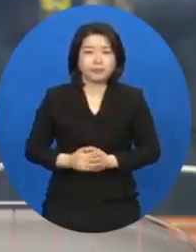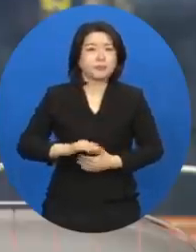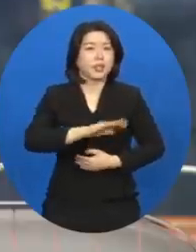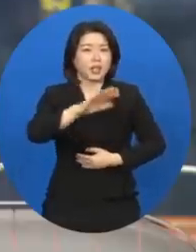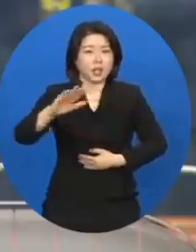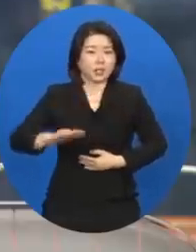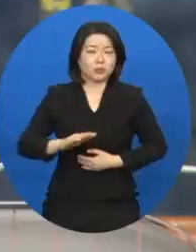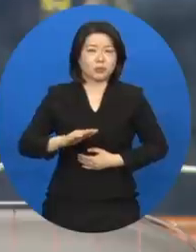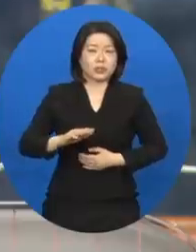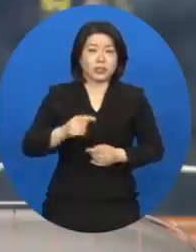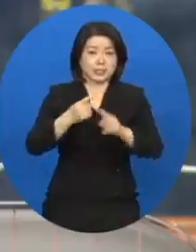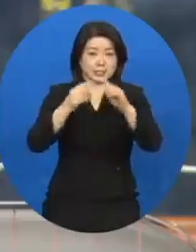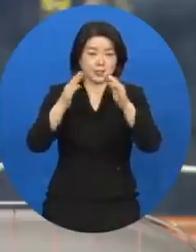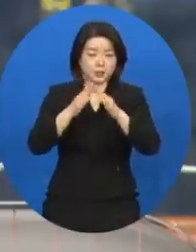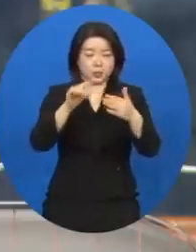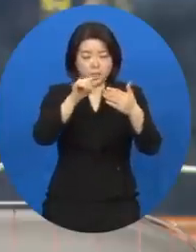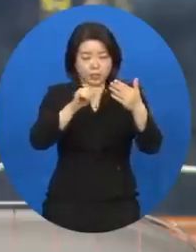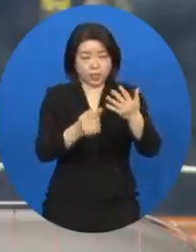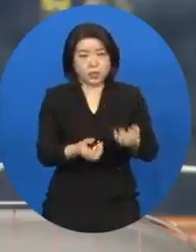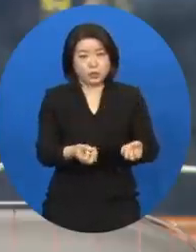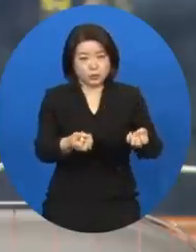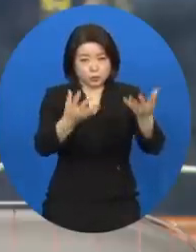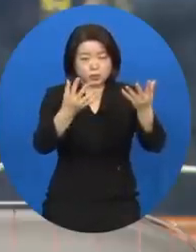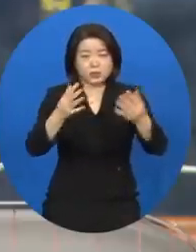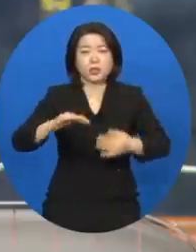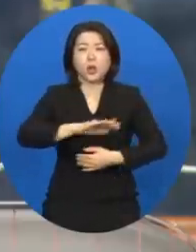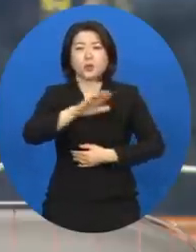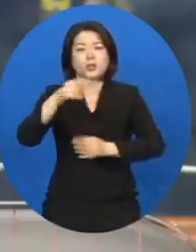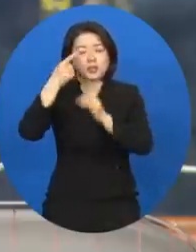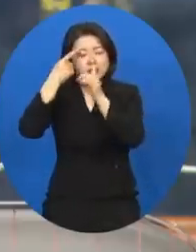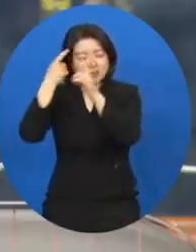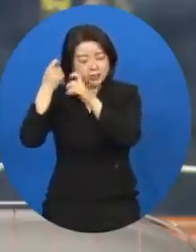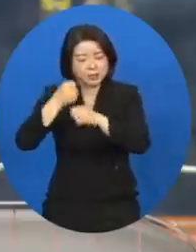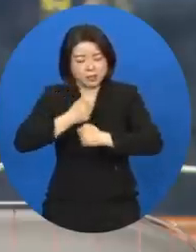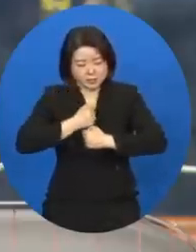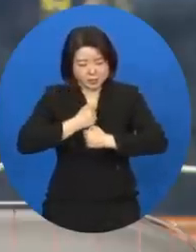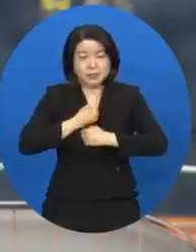우리 교회의 유월절을 우리가 기념하여 지키자는 겁니다.